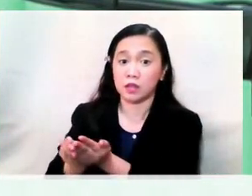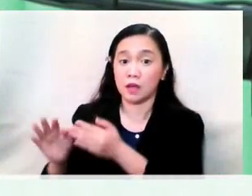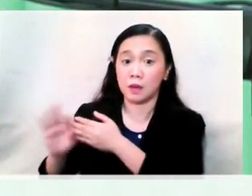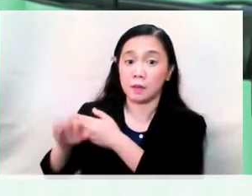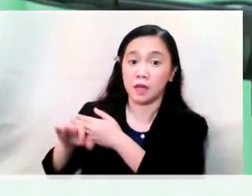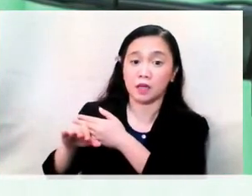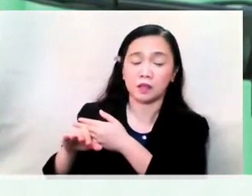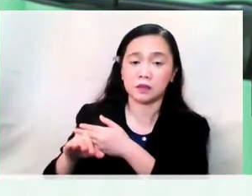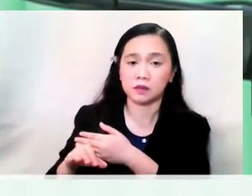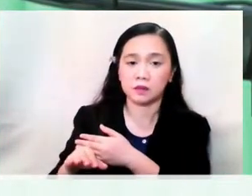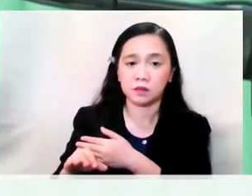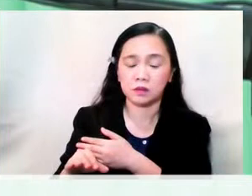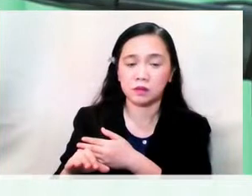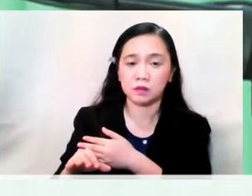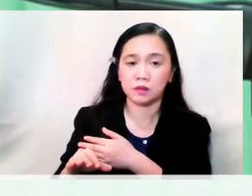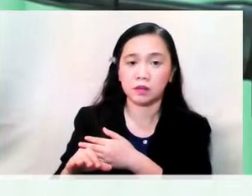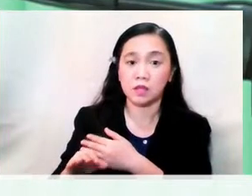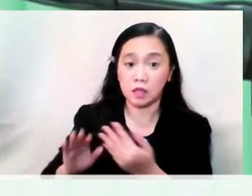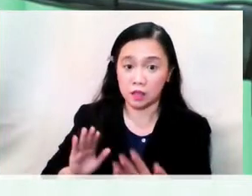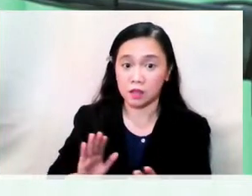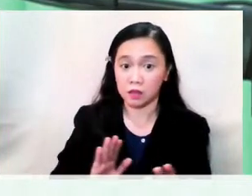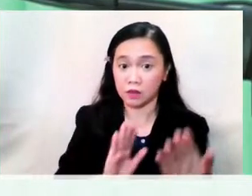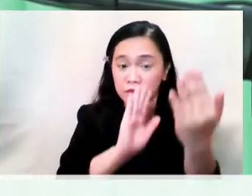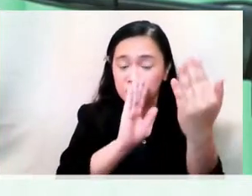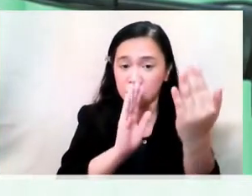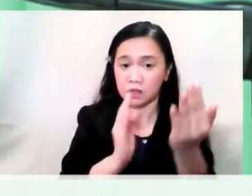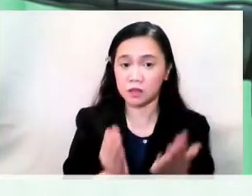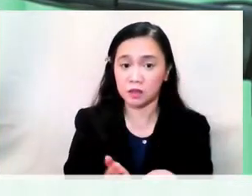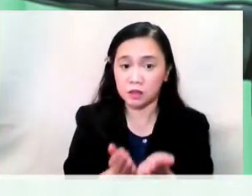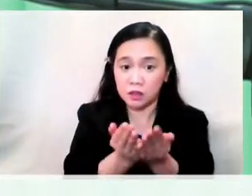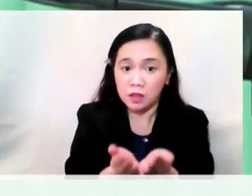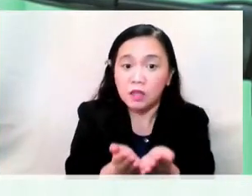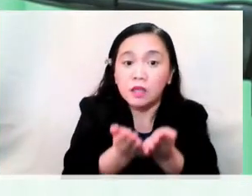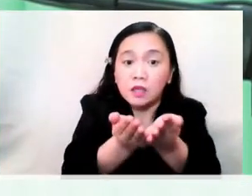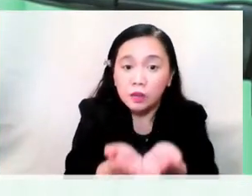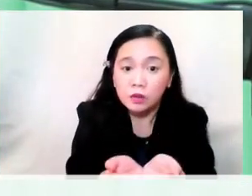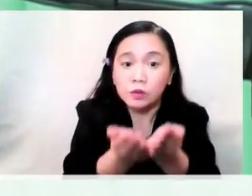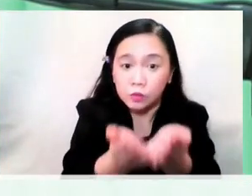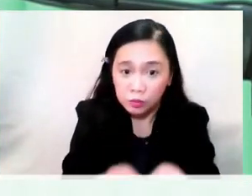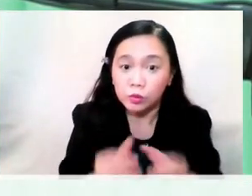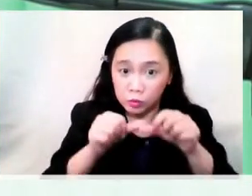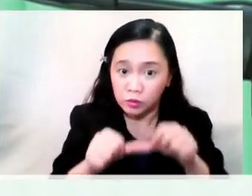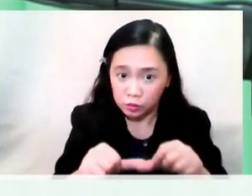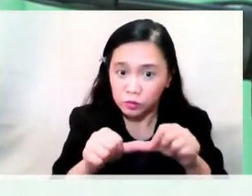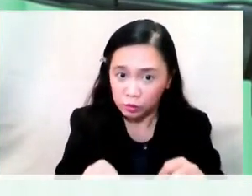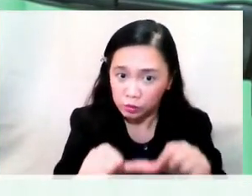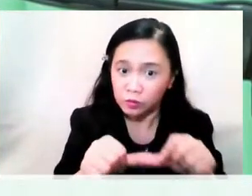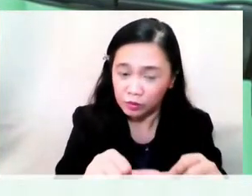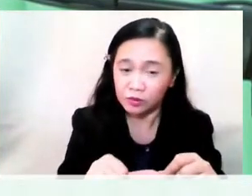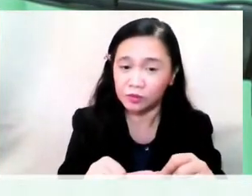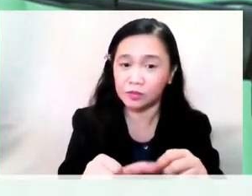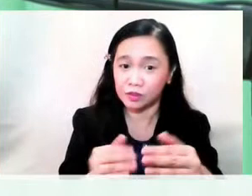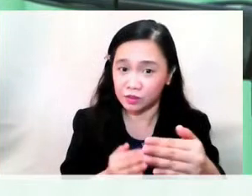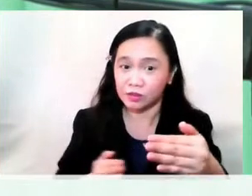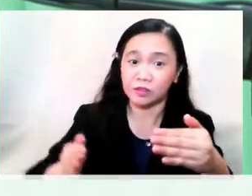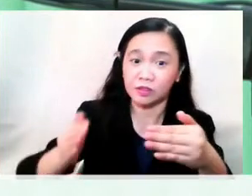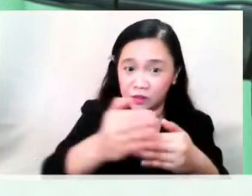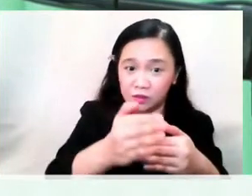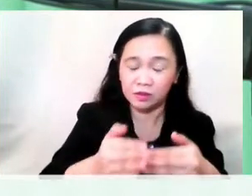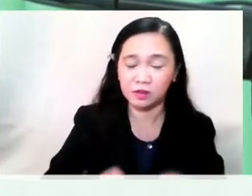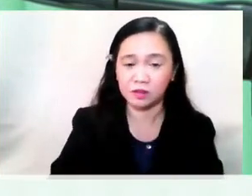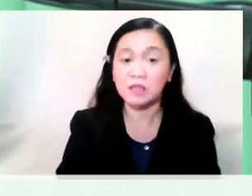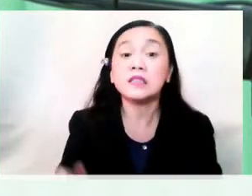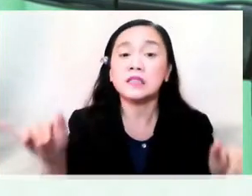Hinarap nila ang bagyo at tumuloy sila sa ibayo. Ganon din, Let us face